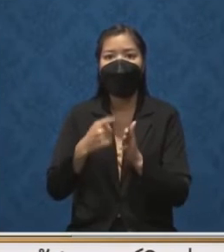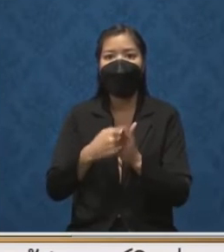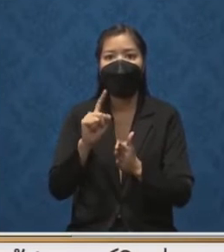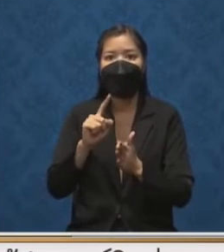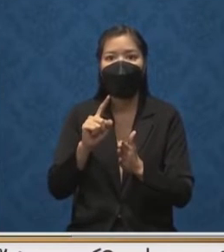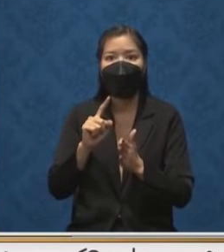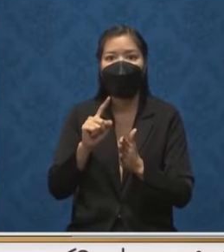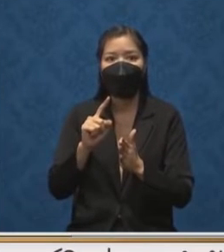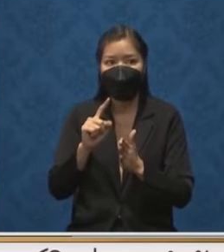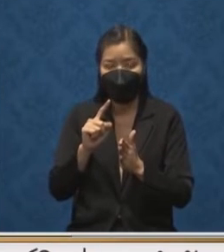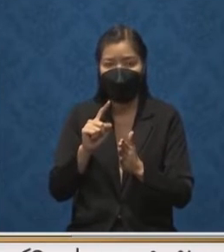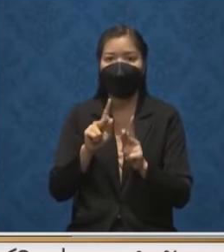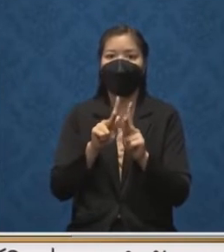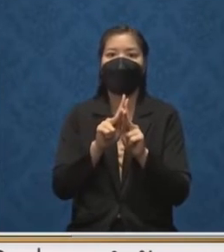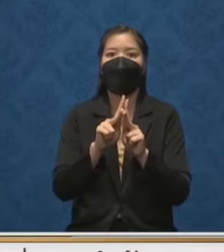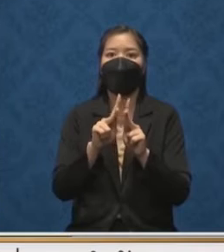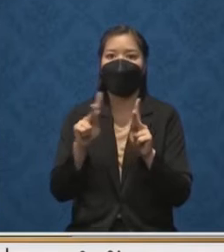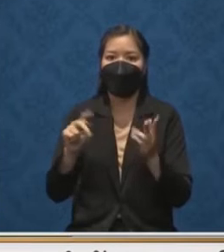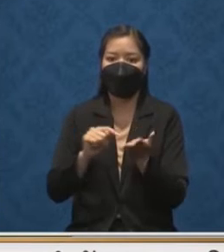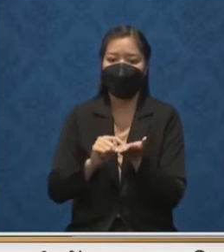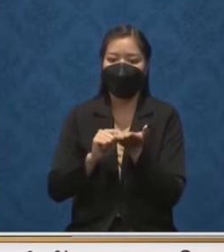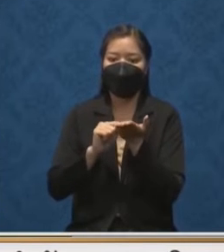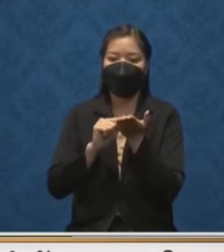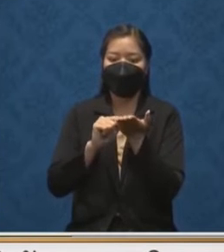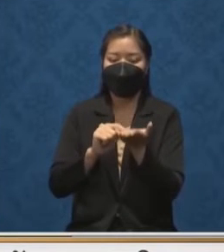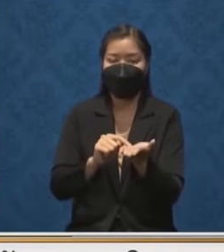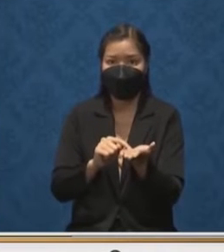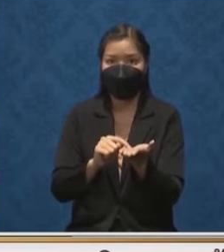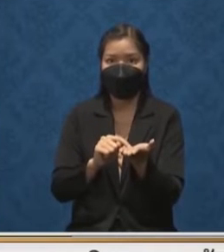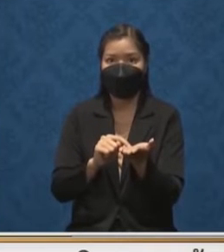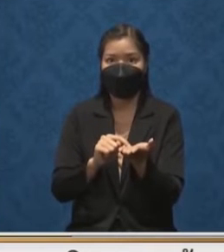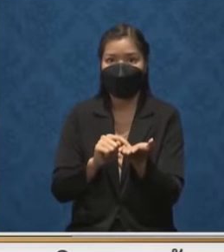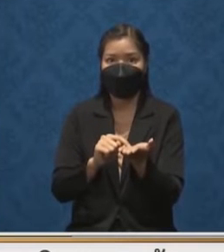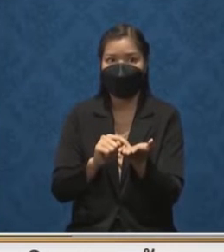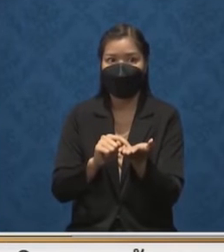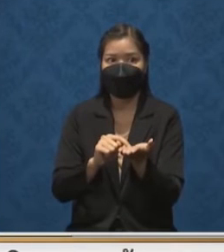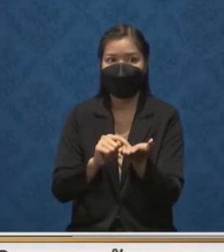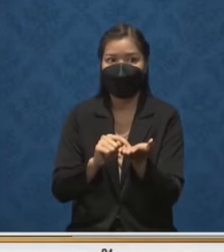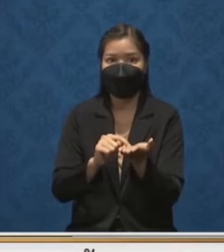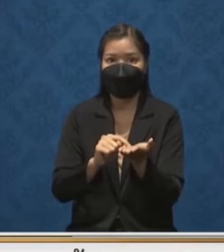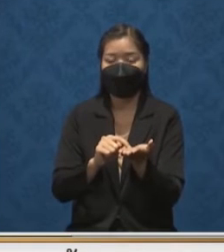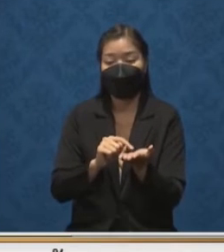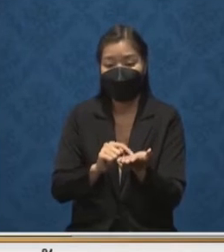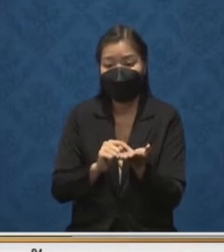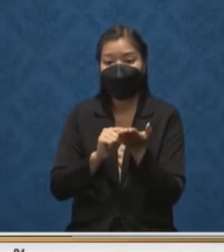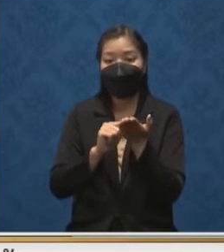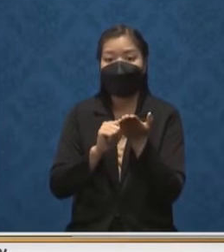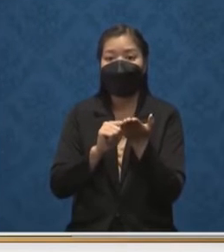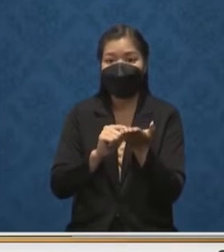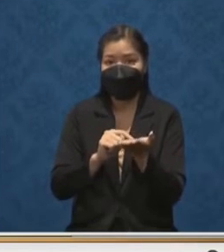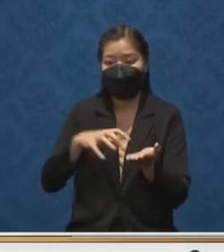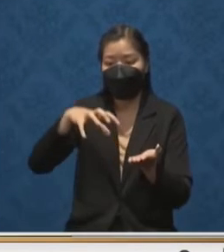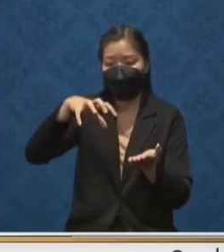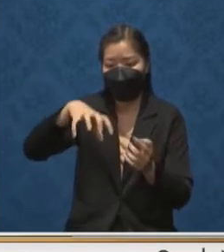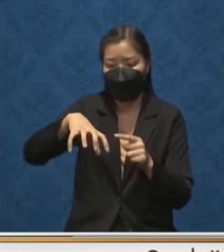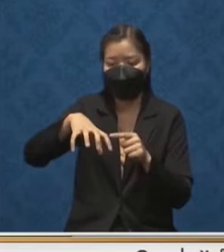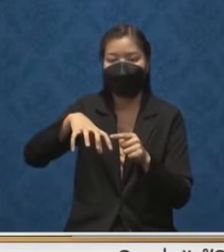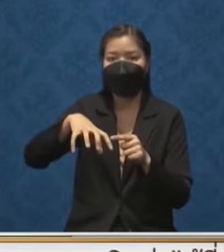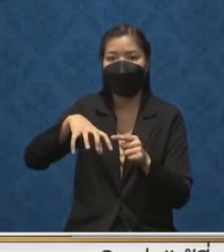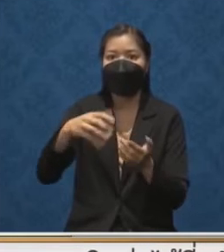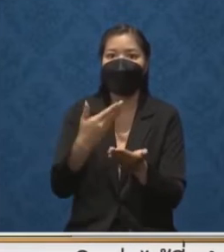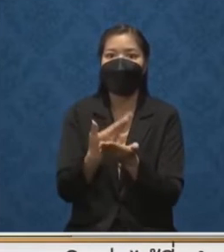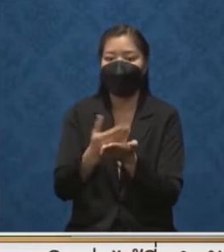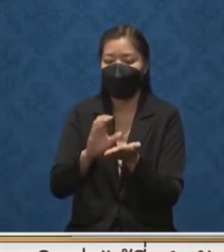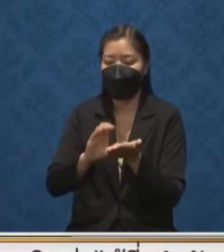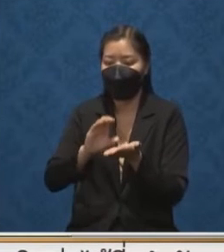รมาธิการท่านเนี่ยได้มีการแปรยติใส่เงินกลับเข้าไปยังหน่วยงานที่ได้รับงบประมาณไม่เพียงพ